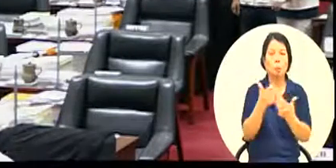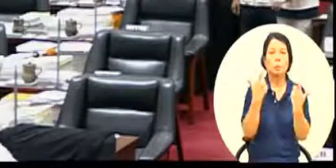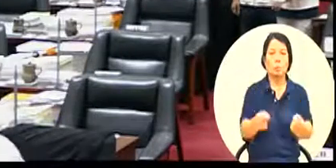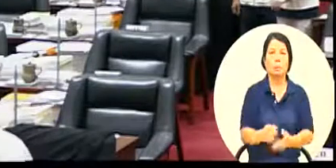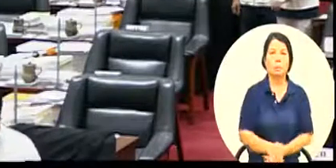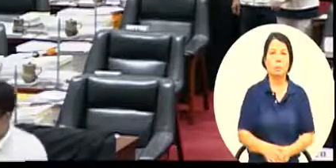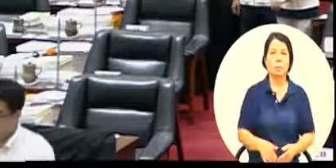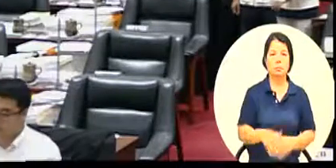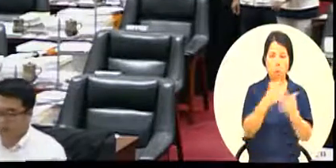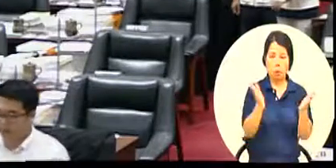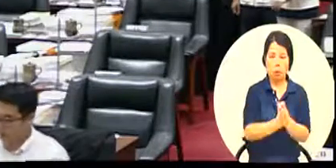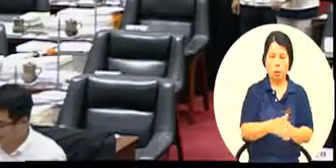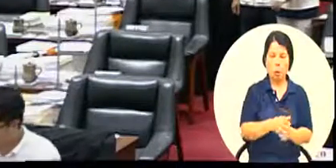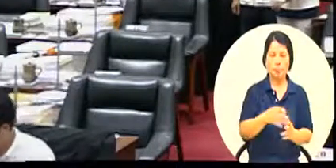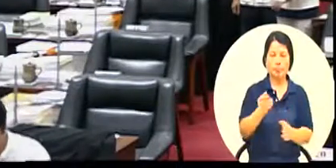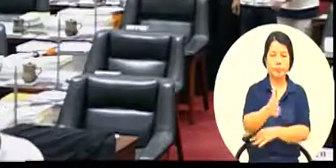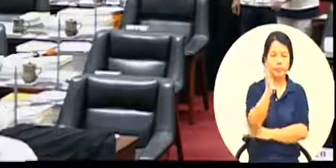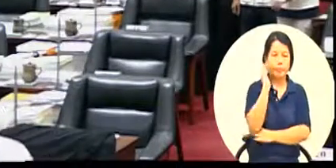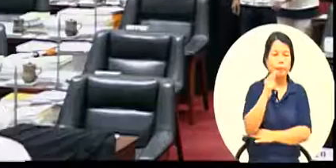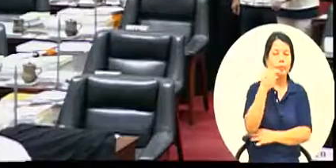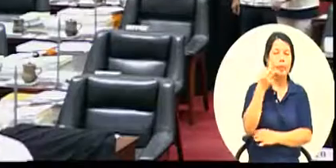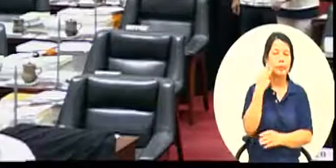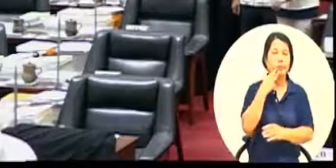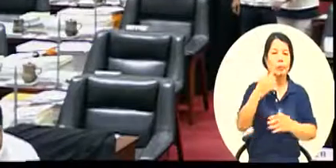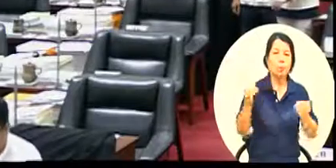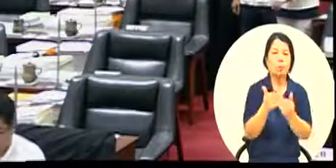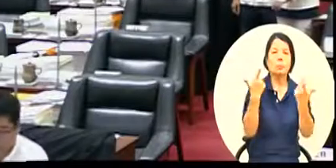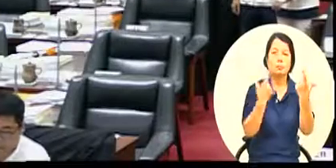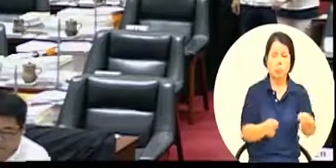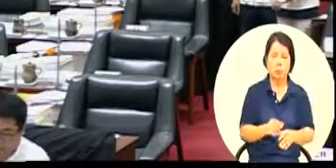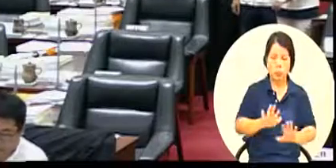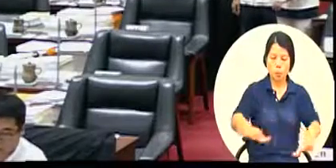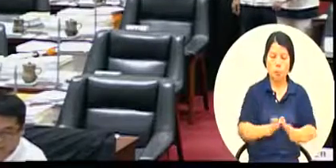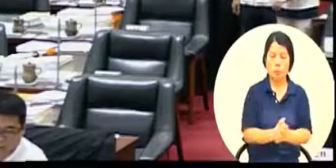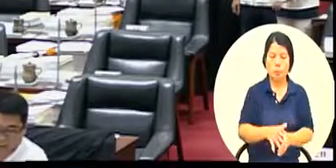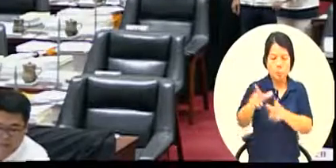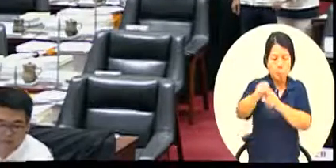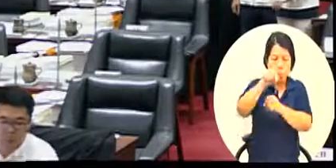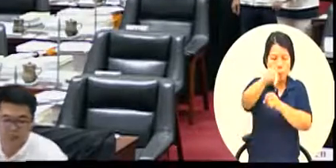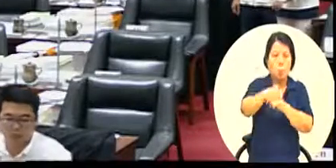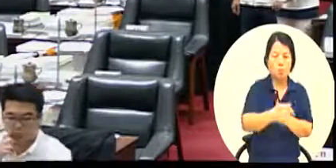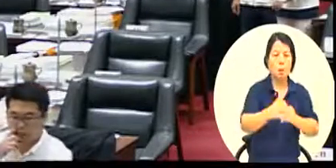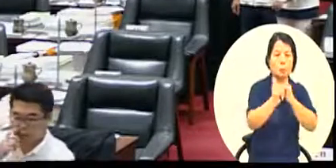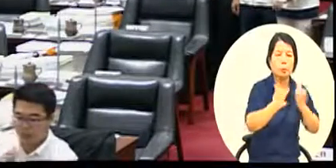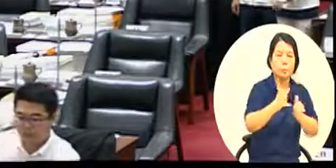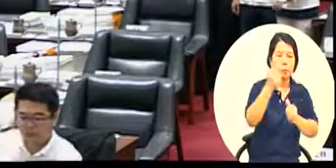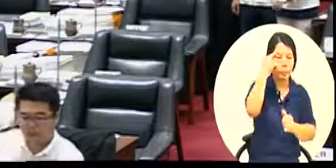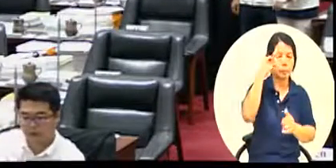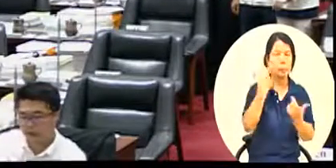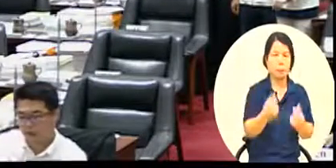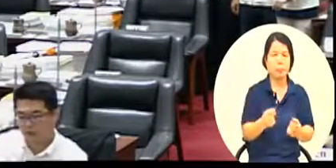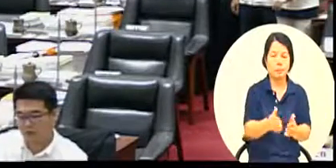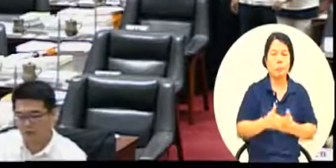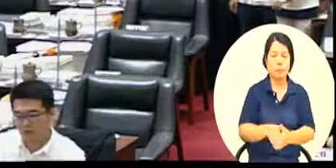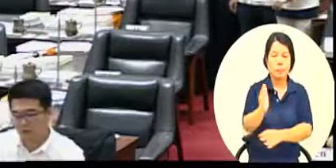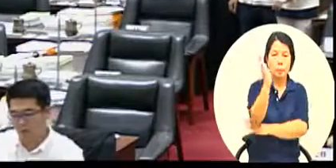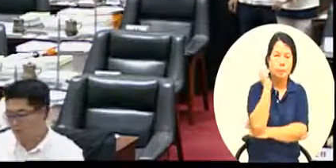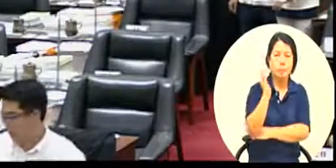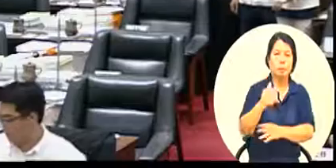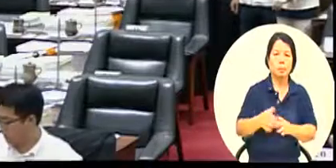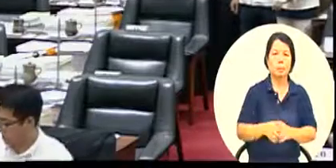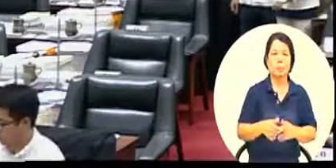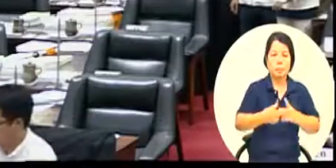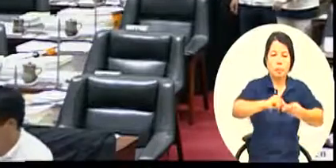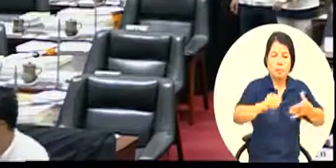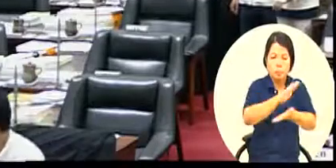也都是政治问题。那我们基于地方民意，需要政治和解，